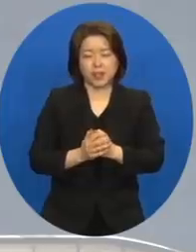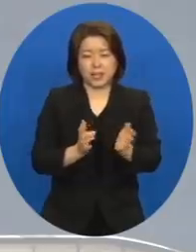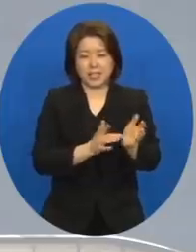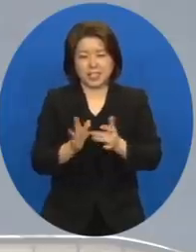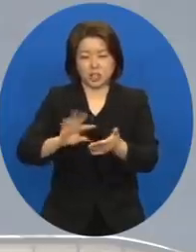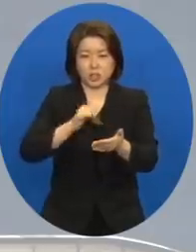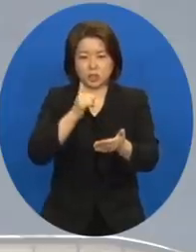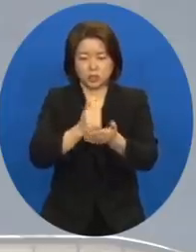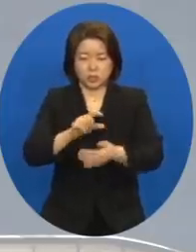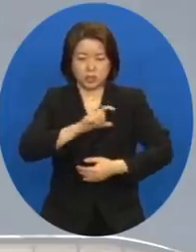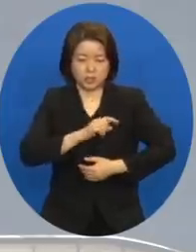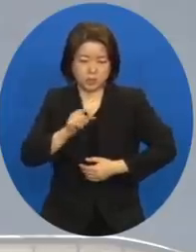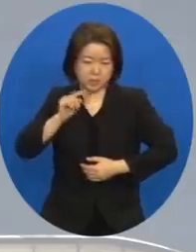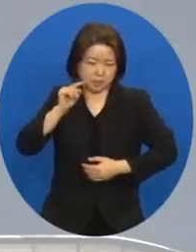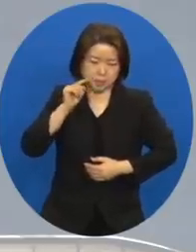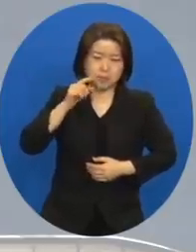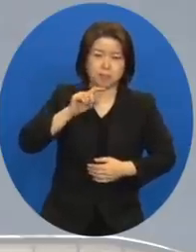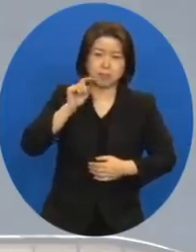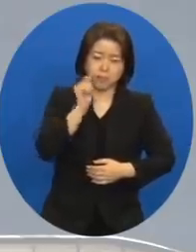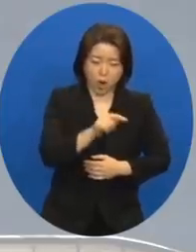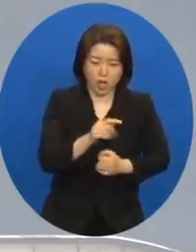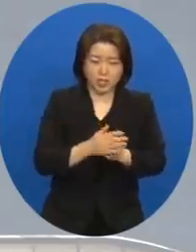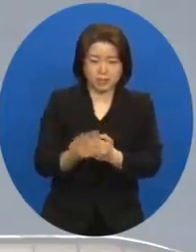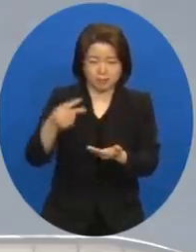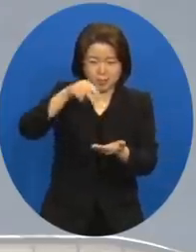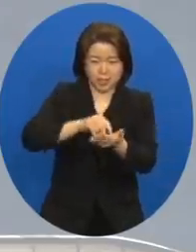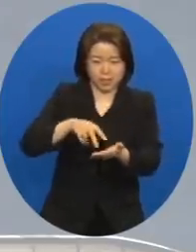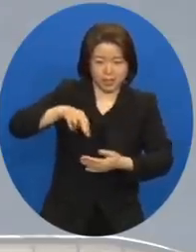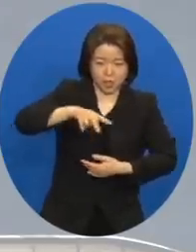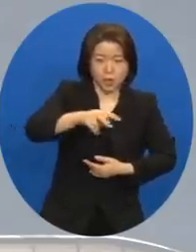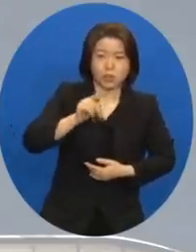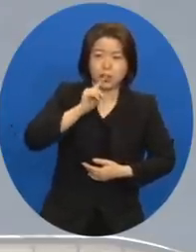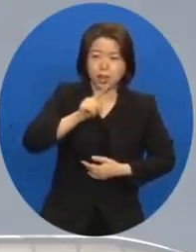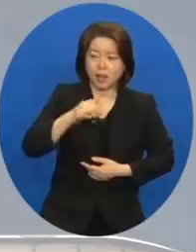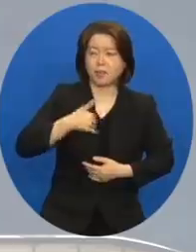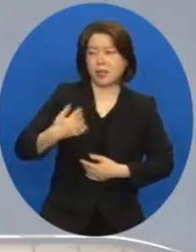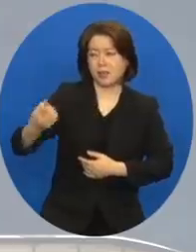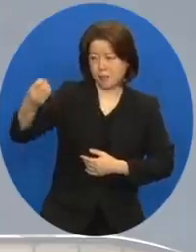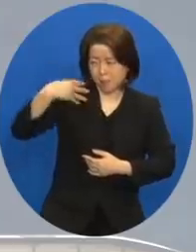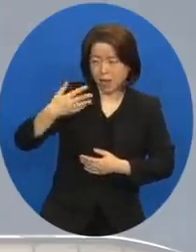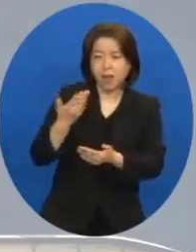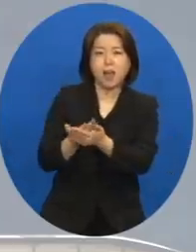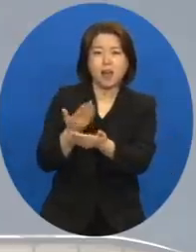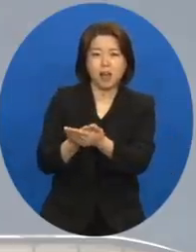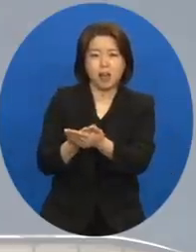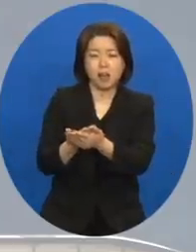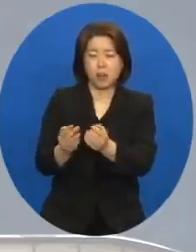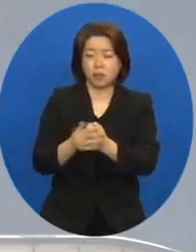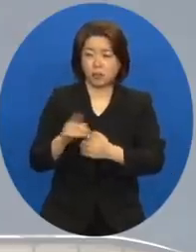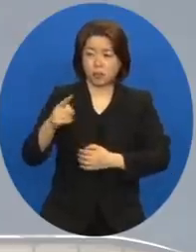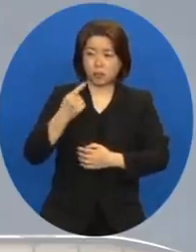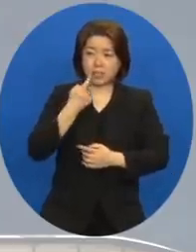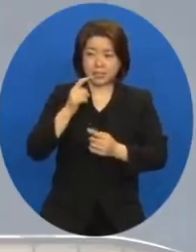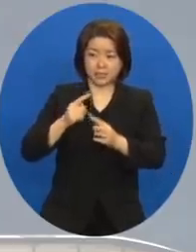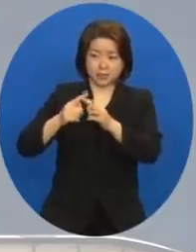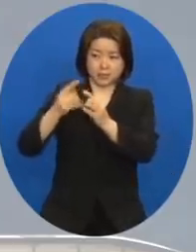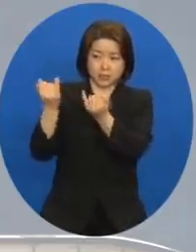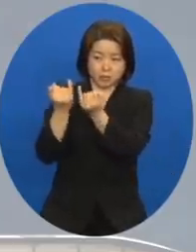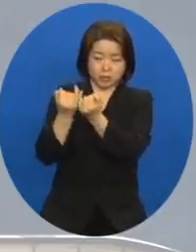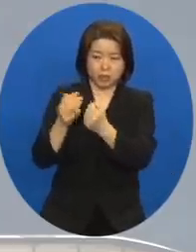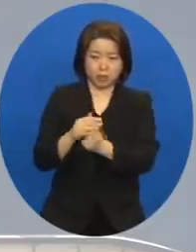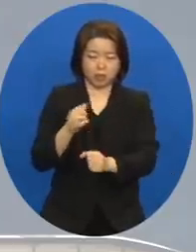명하노니 일어나 걸으라 꼭 그렇게 해 주세요 그 간호사가 얼마나 첨